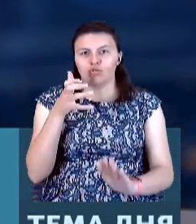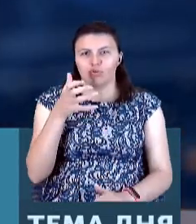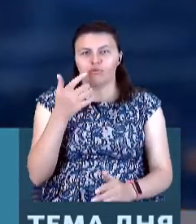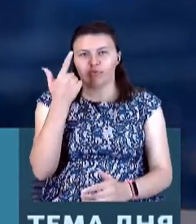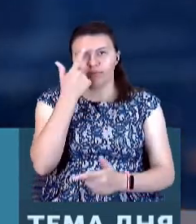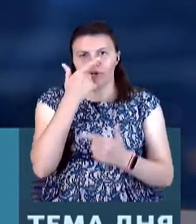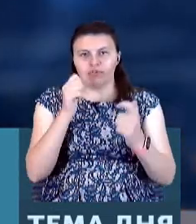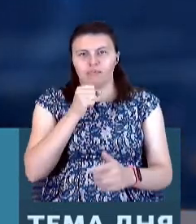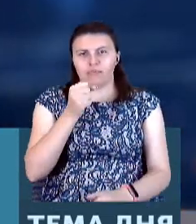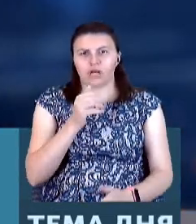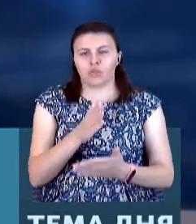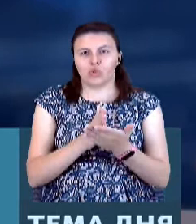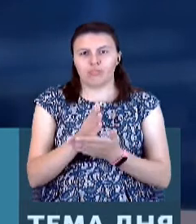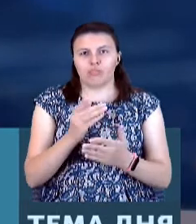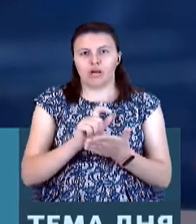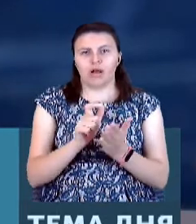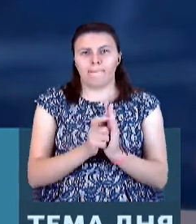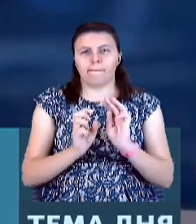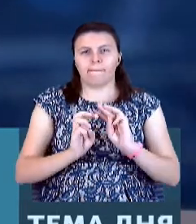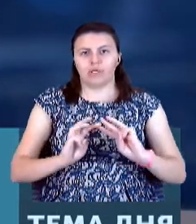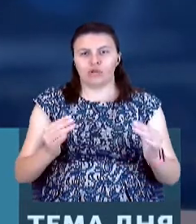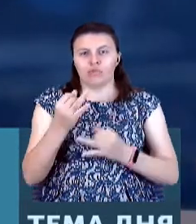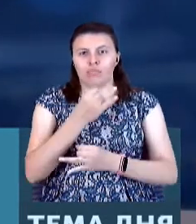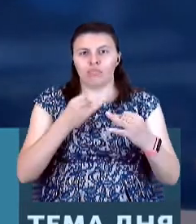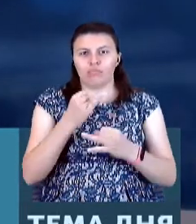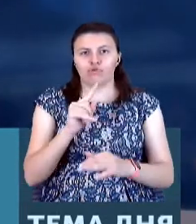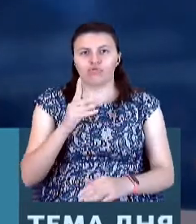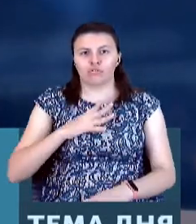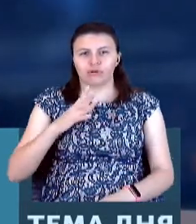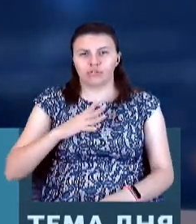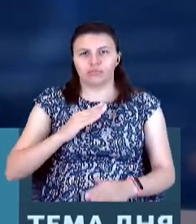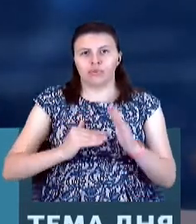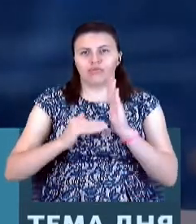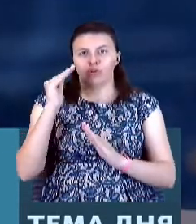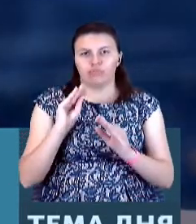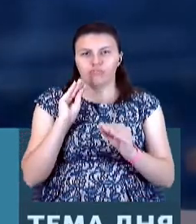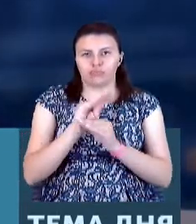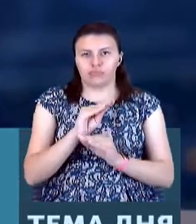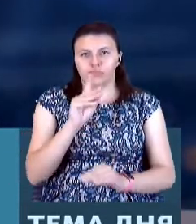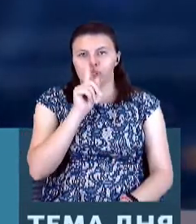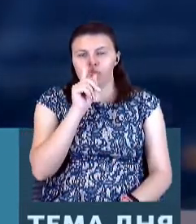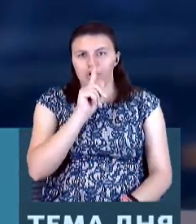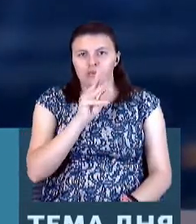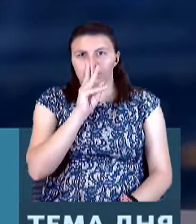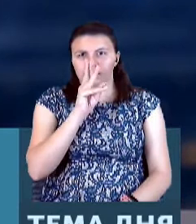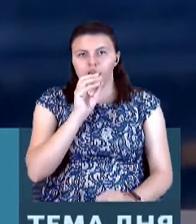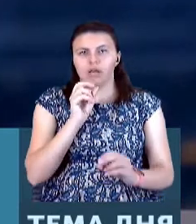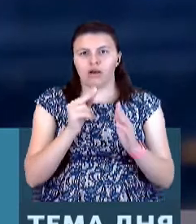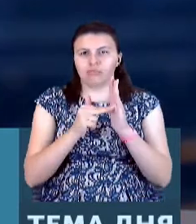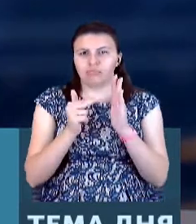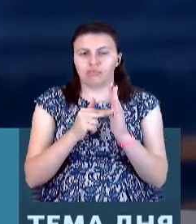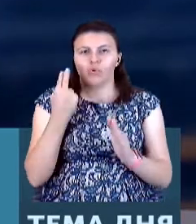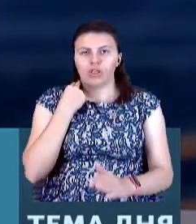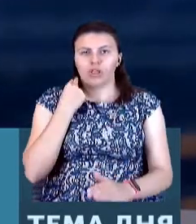Кабміну. Сьогодні у нашому ефірі ми поговоримо, чого очікувати з підвищення мінімальної заробітної плати, як це позначиться на цінах, податках